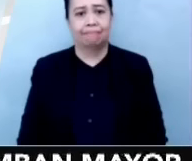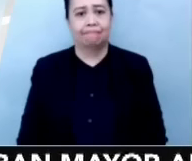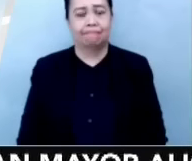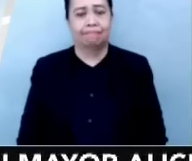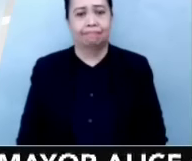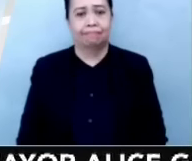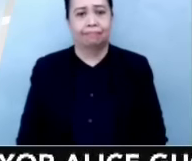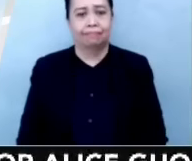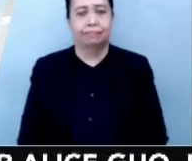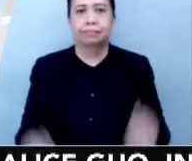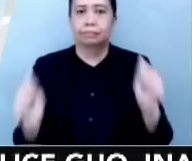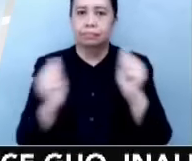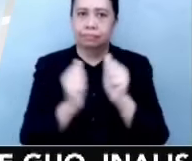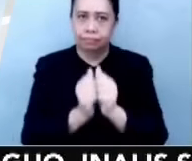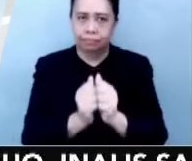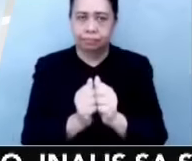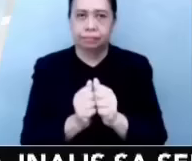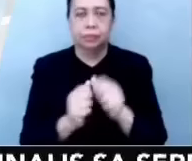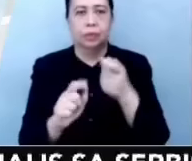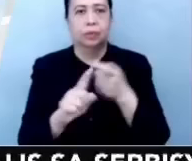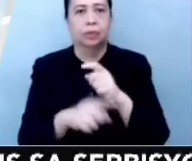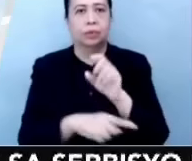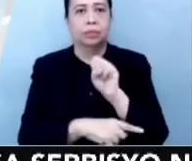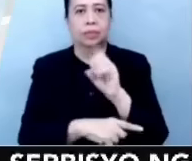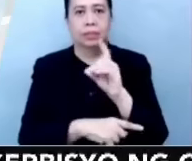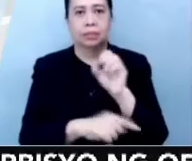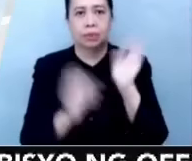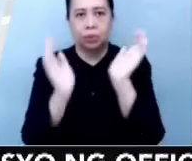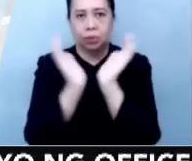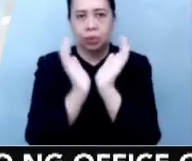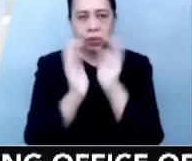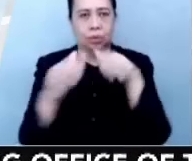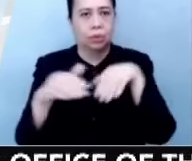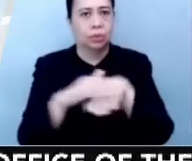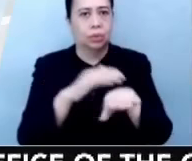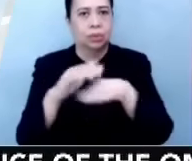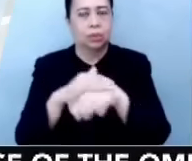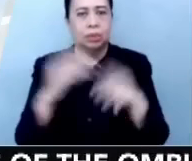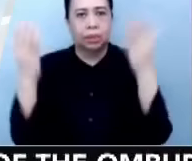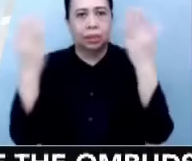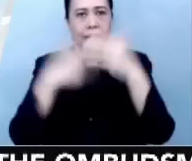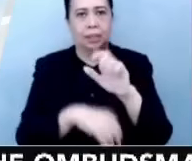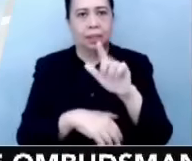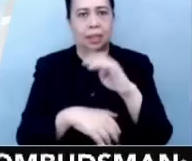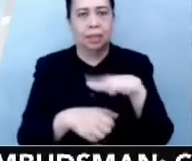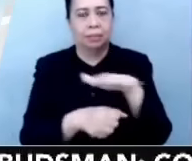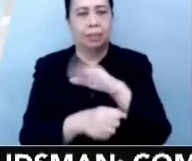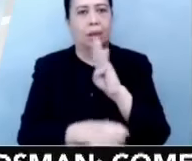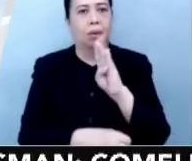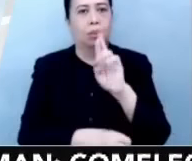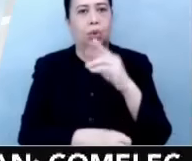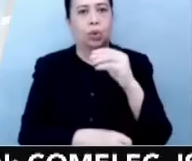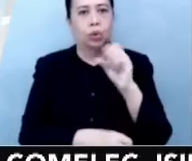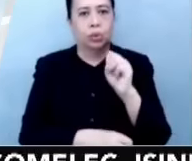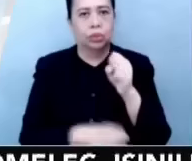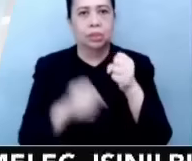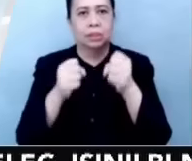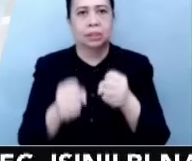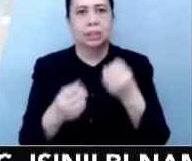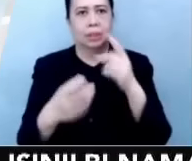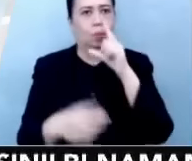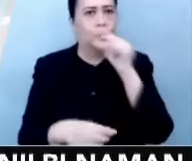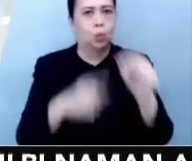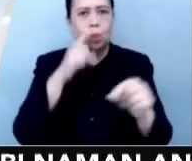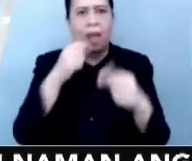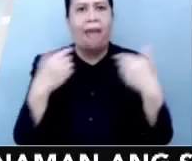Kasama ang mga taga-social welfare office, ni-raid ng NBI ang mga nightclub na ito sa area ng Burgos Street dahil sa mga sumbong na may nagaganap